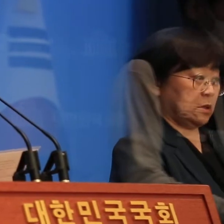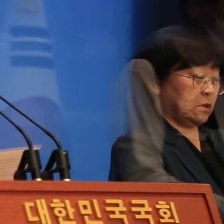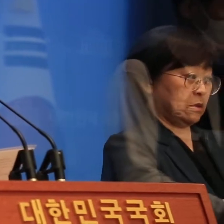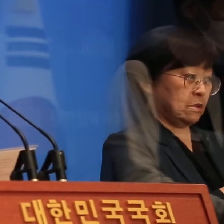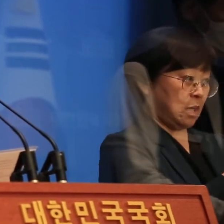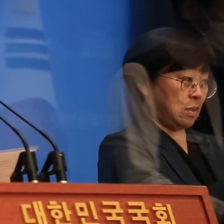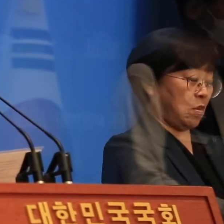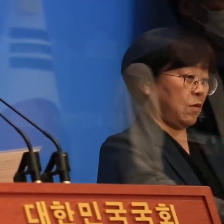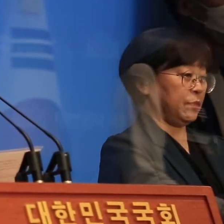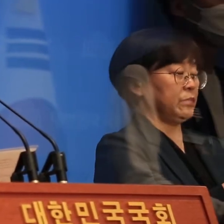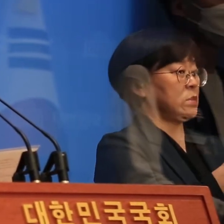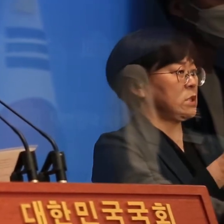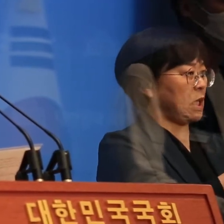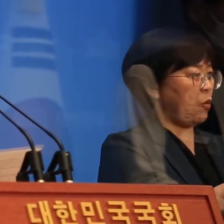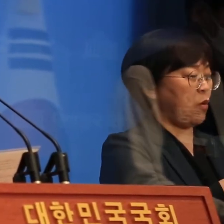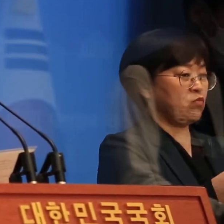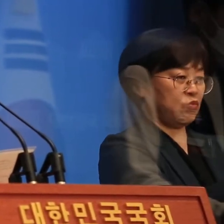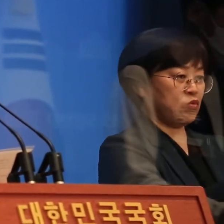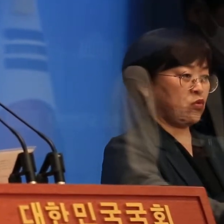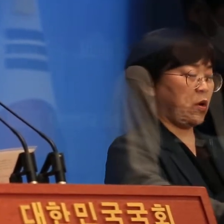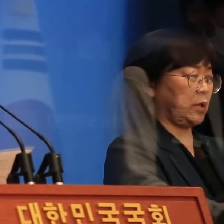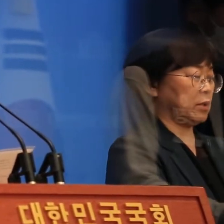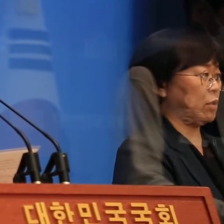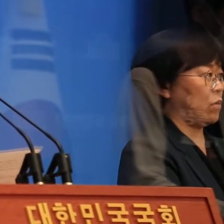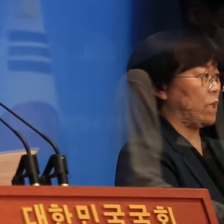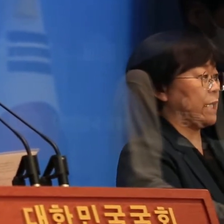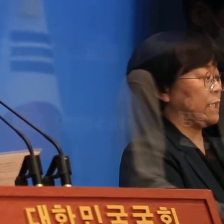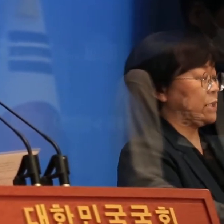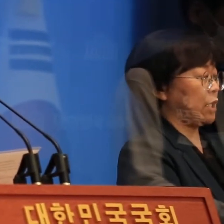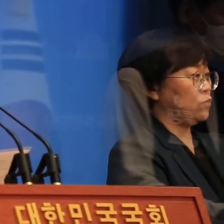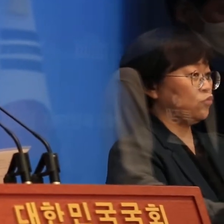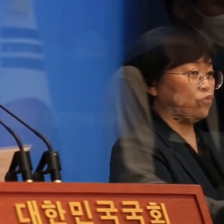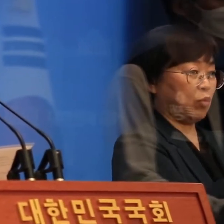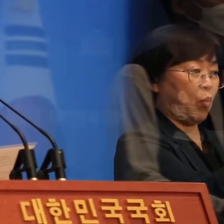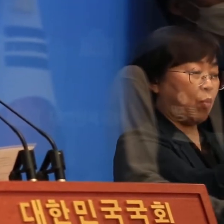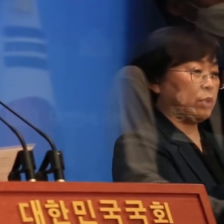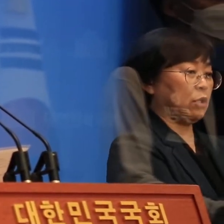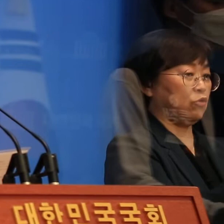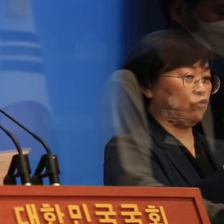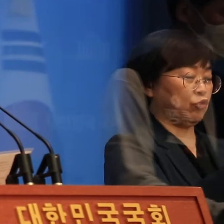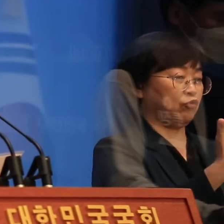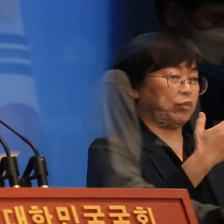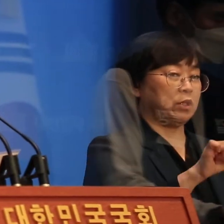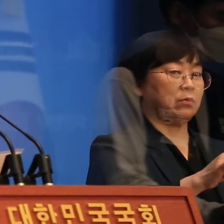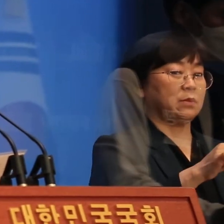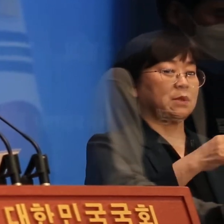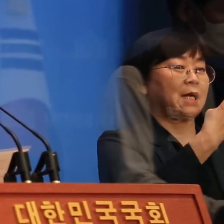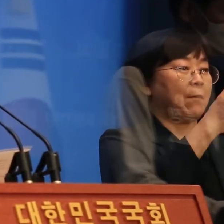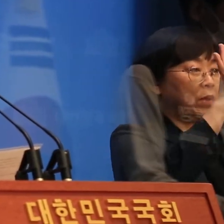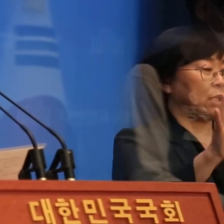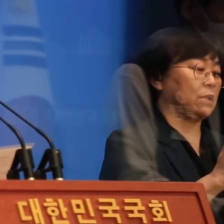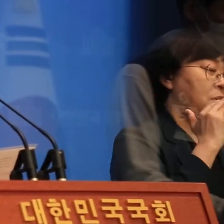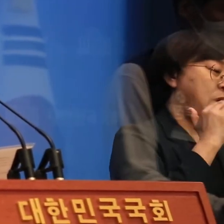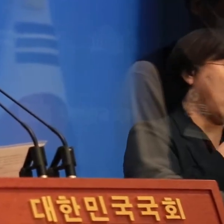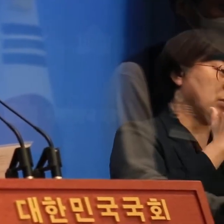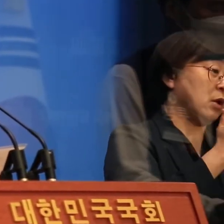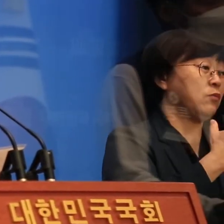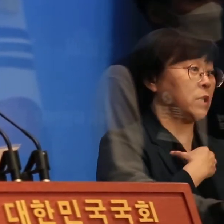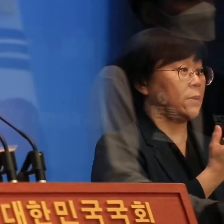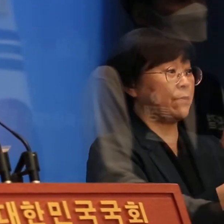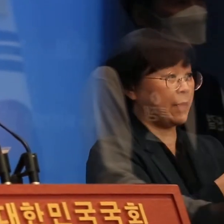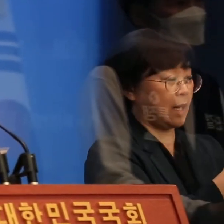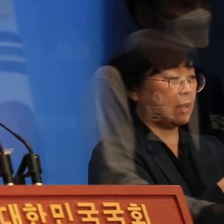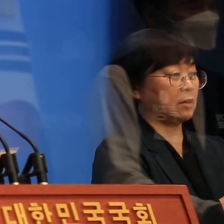연구용역에 따르면 발전 노동자 46.5%에서 69.4%가 해고될 위험에 처해